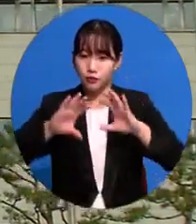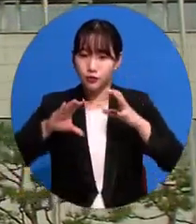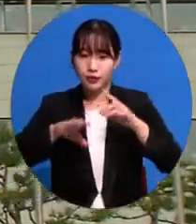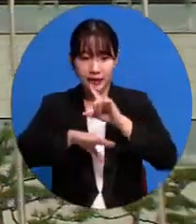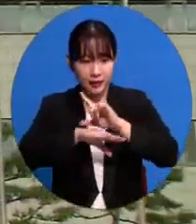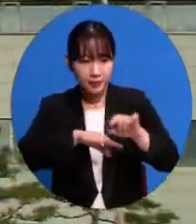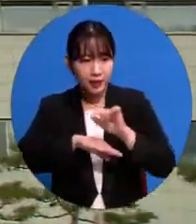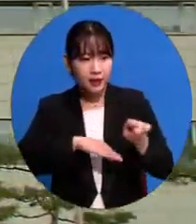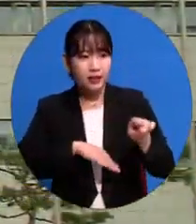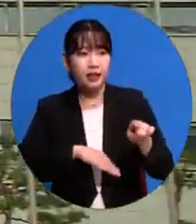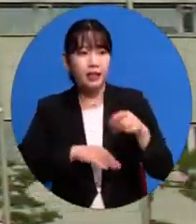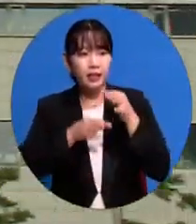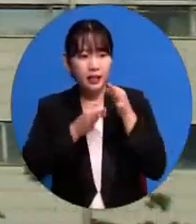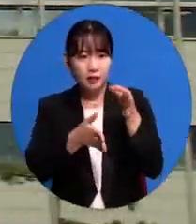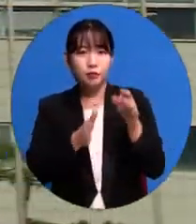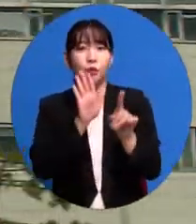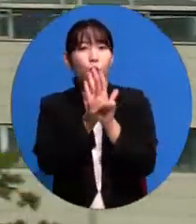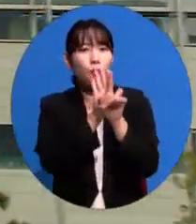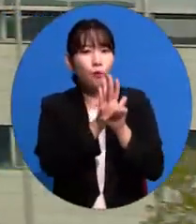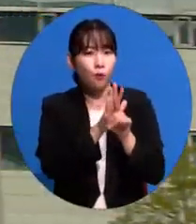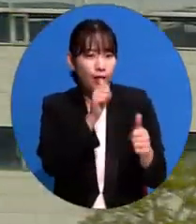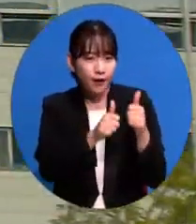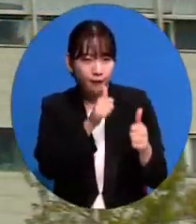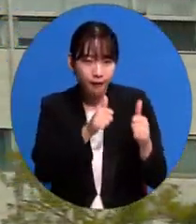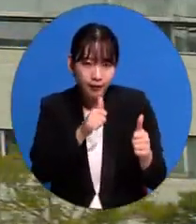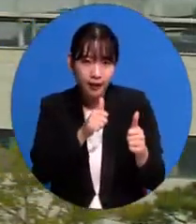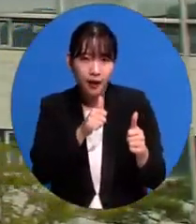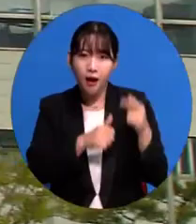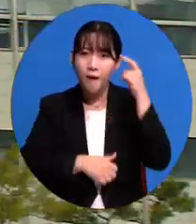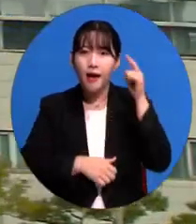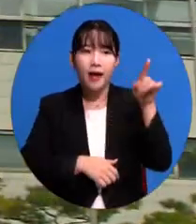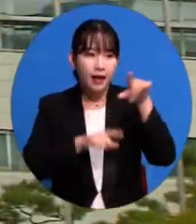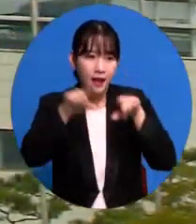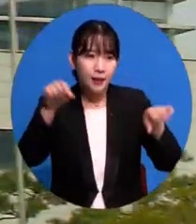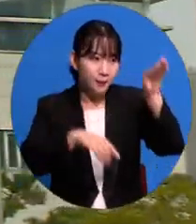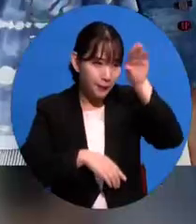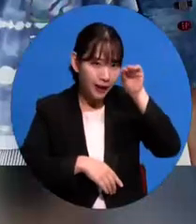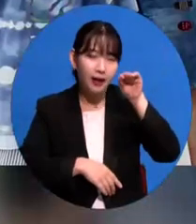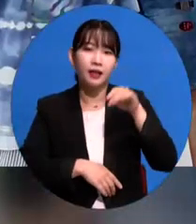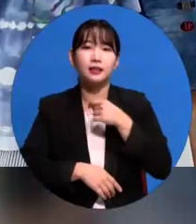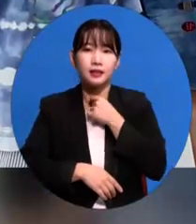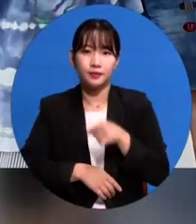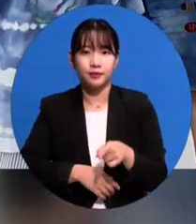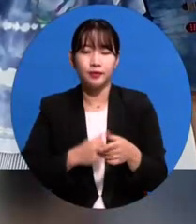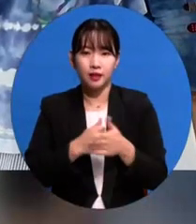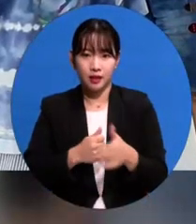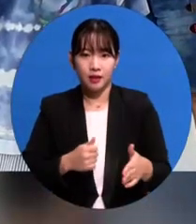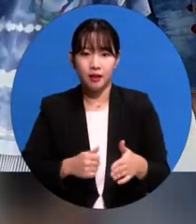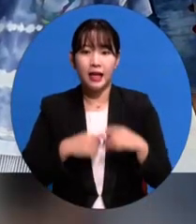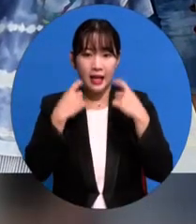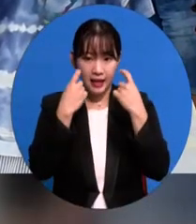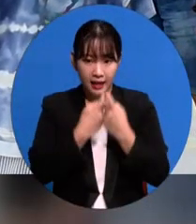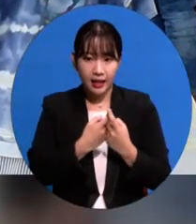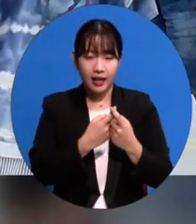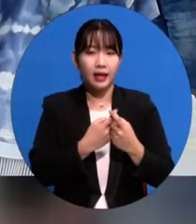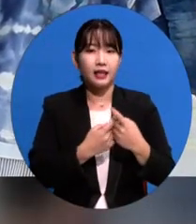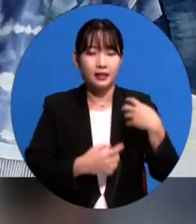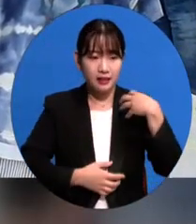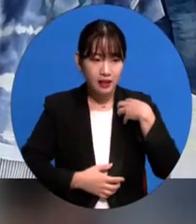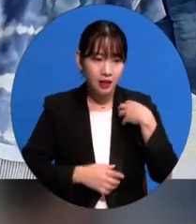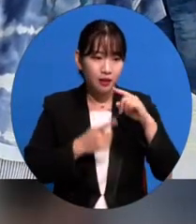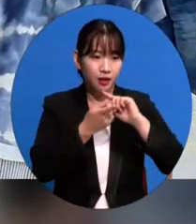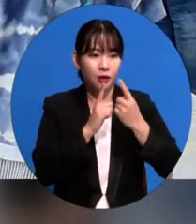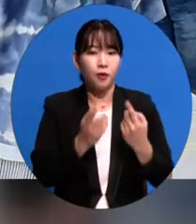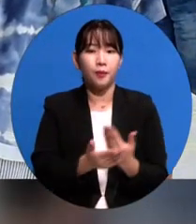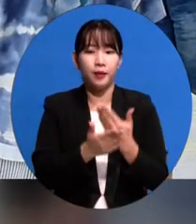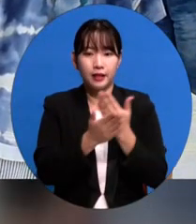지자체들이 기부금 유치 홍보에 경쟁적으로 나선 것도 이 때문입니다. 민간 차원의 도농 간 상생 협력